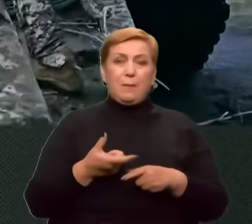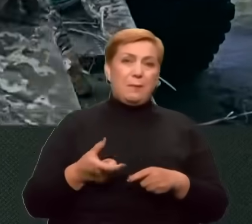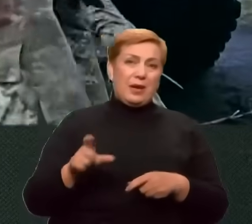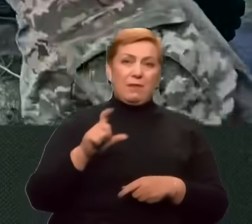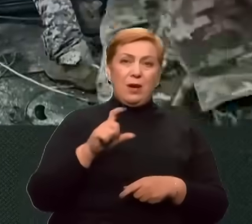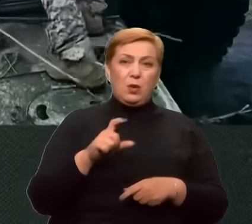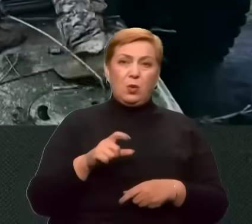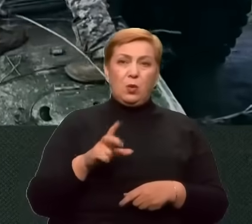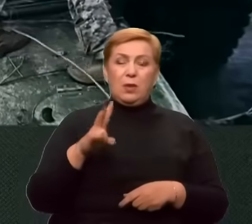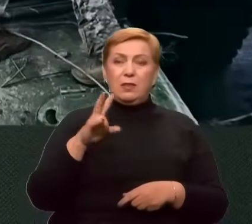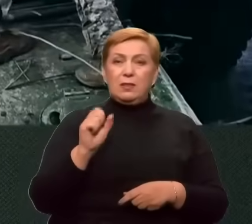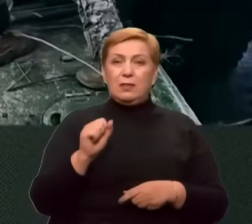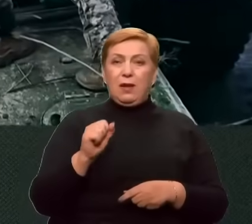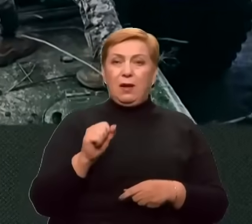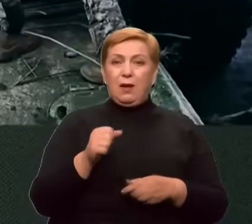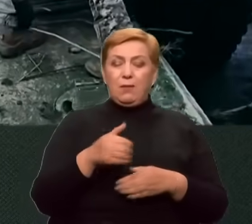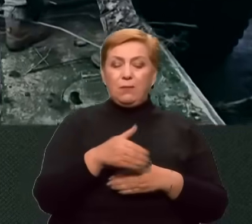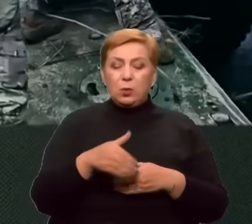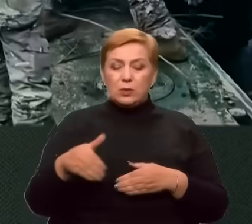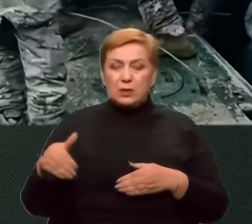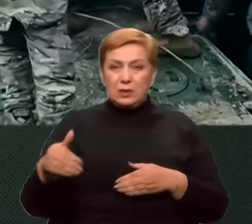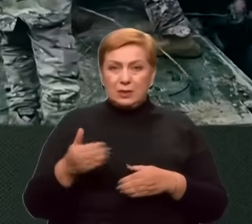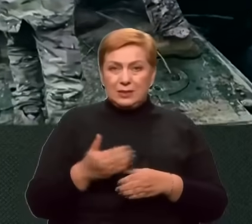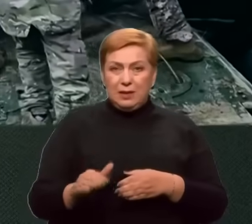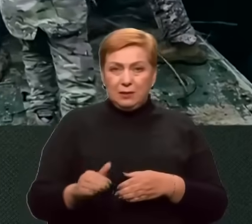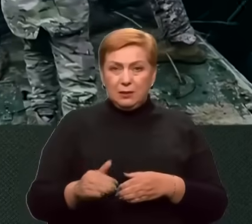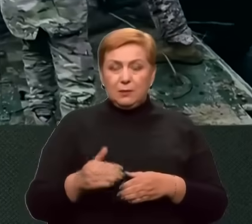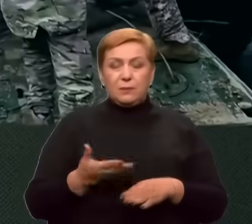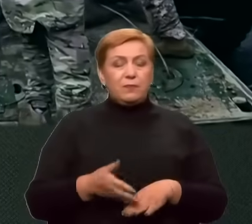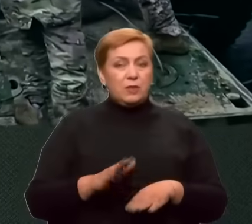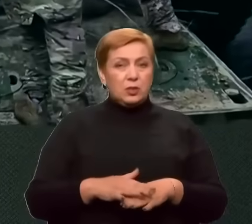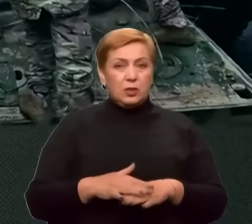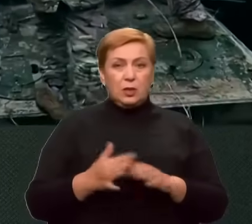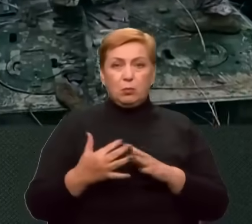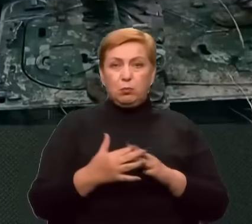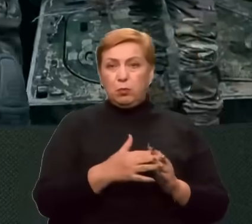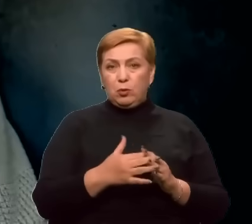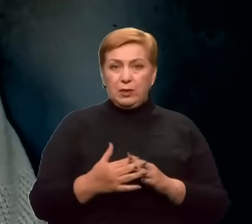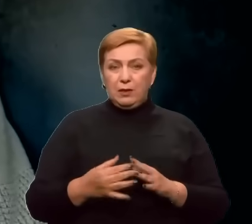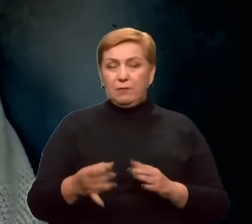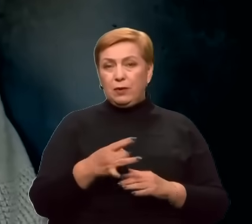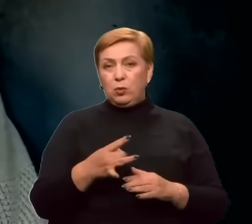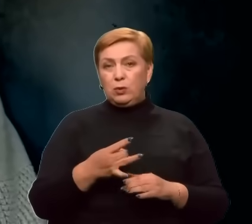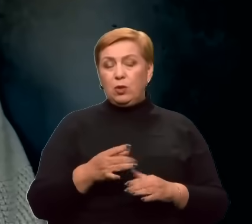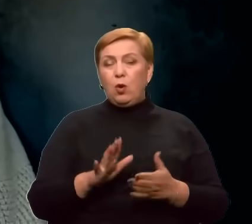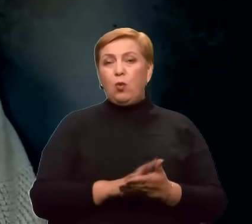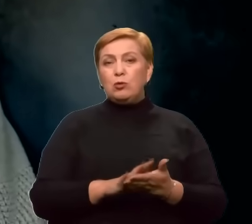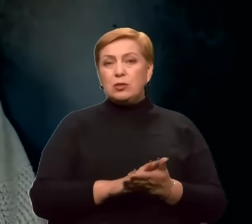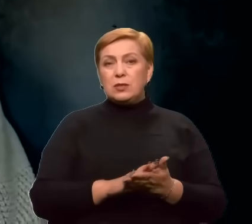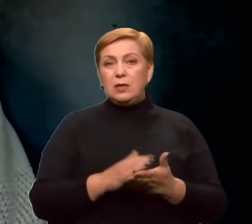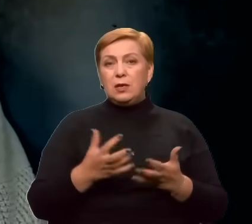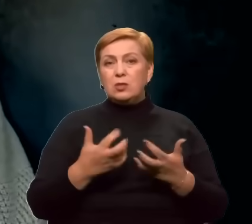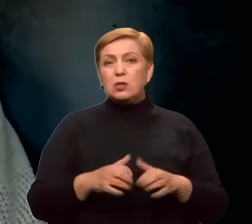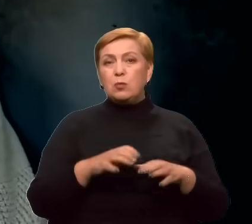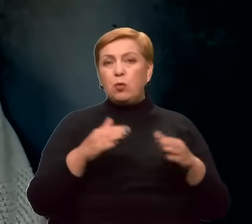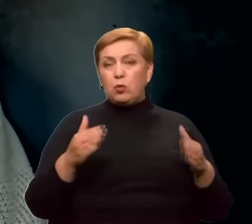цього прорвати оборону Збройних сил України. Важкі бої в районі очисних споруд. Всі заяви окупантів про те, що вони не